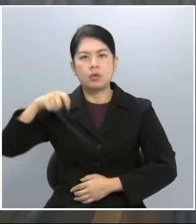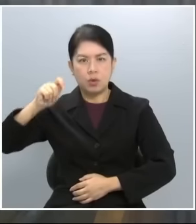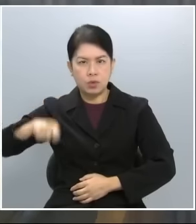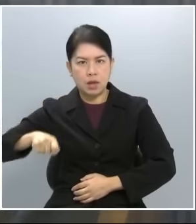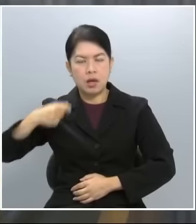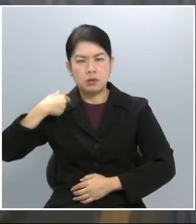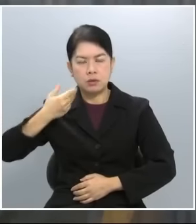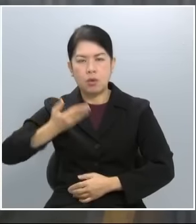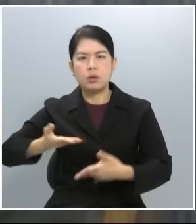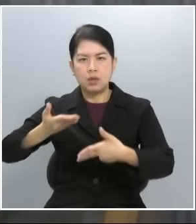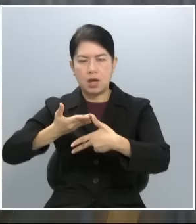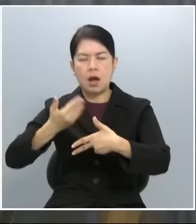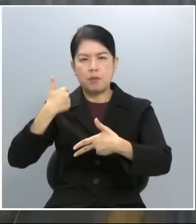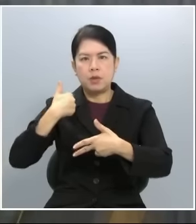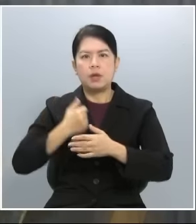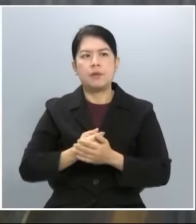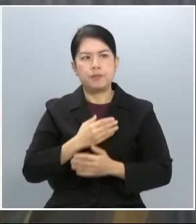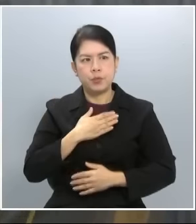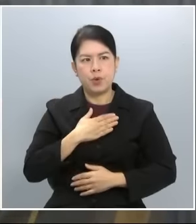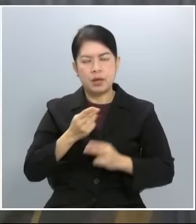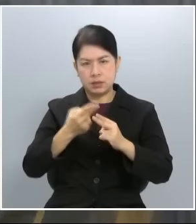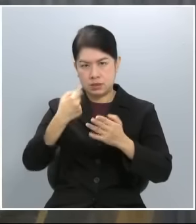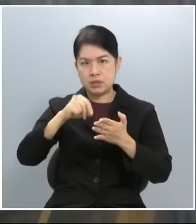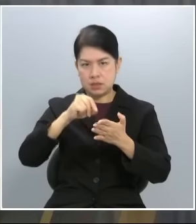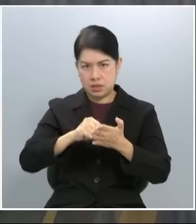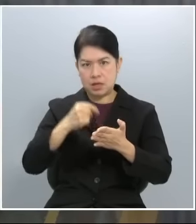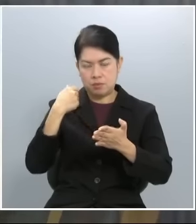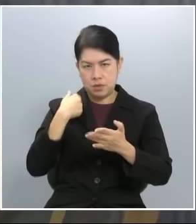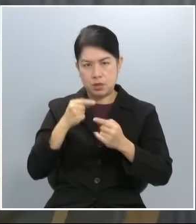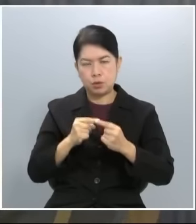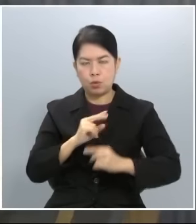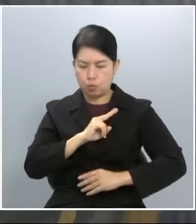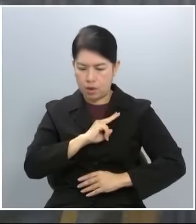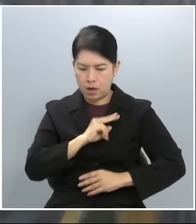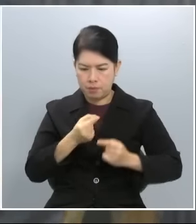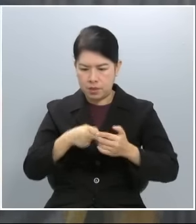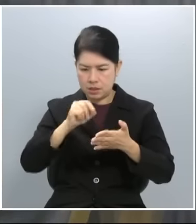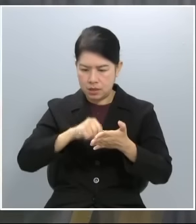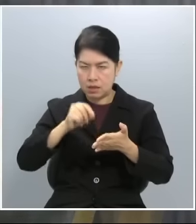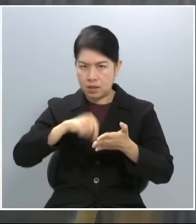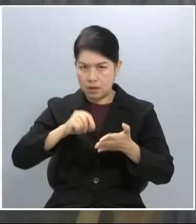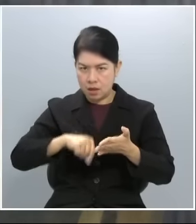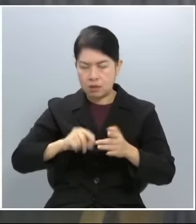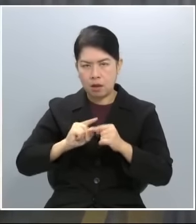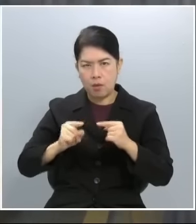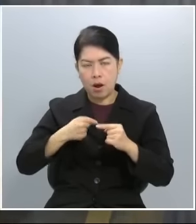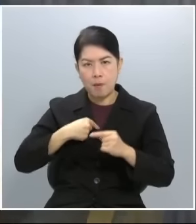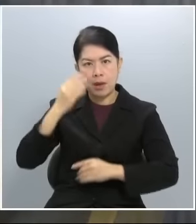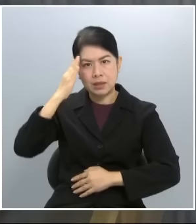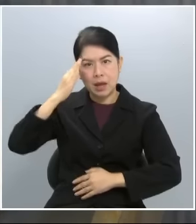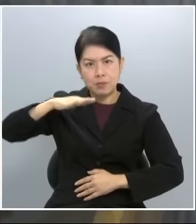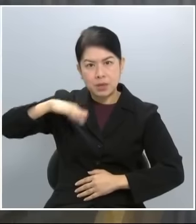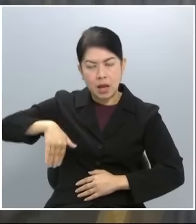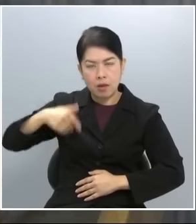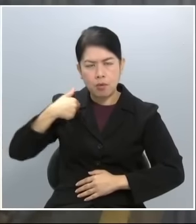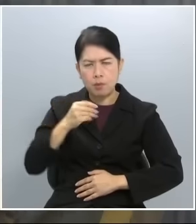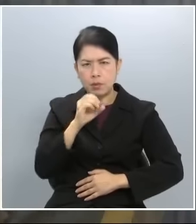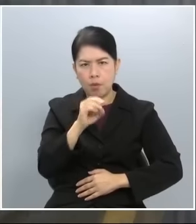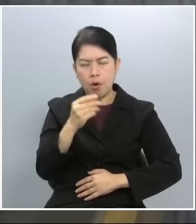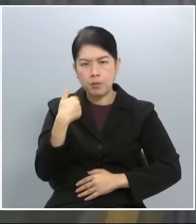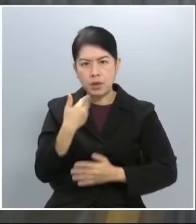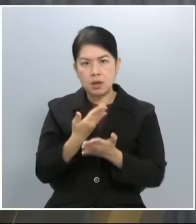นยันว่าตัวเองเป็นคนเซ็นเอกสารเองตลอดแต่เพิ่งมาทราบว่ามีการโอนเงินจากห้างหุ้นส่วนจำกัดที่ตัวเ